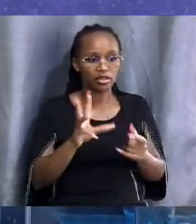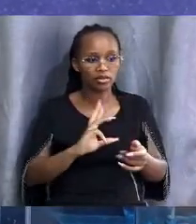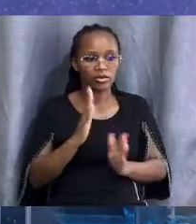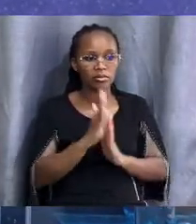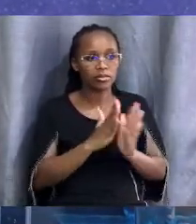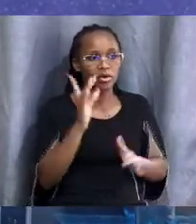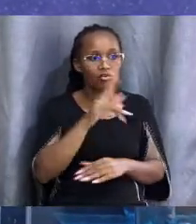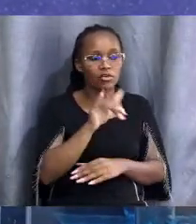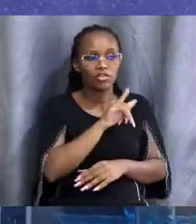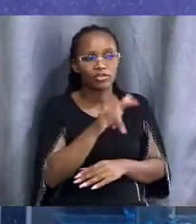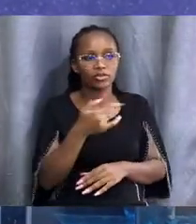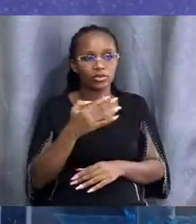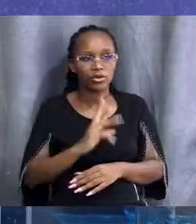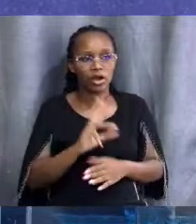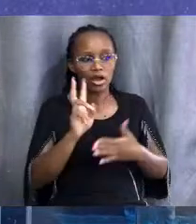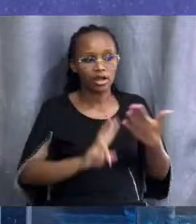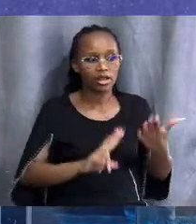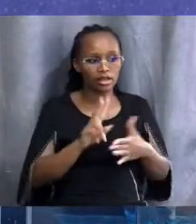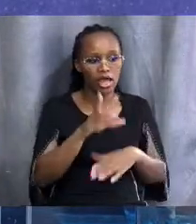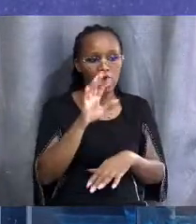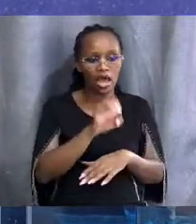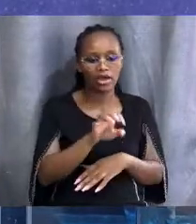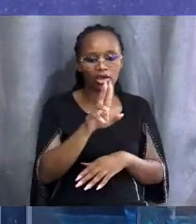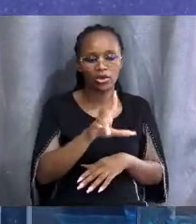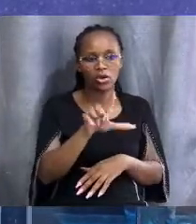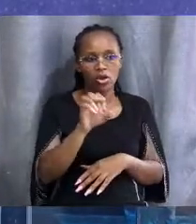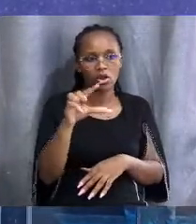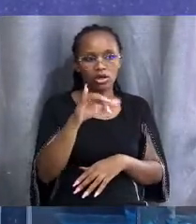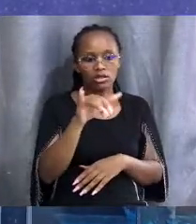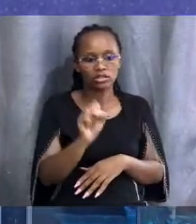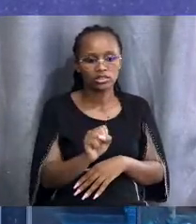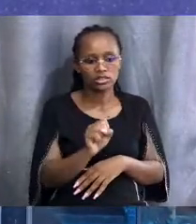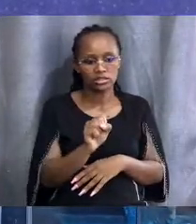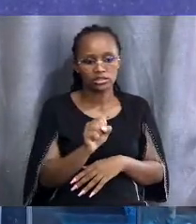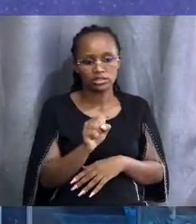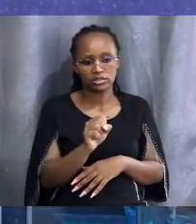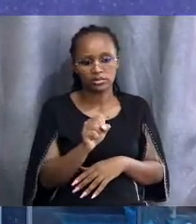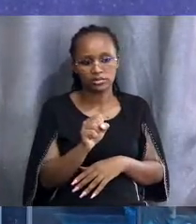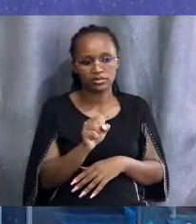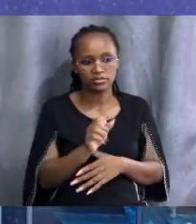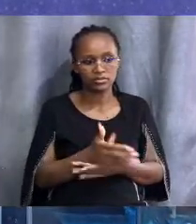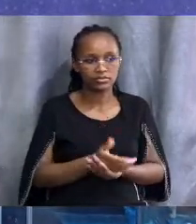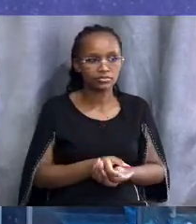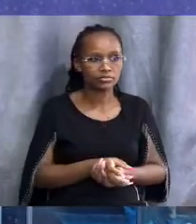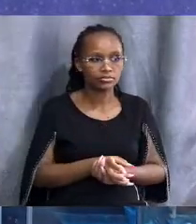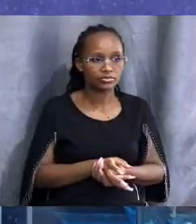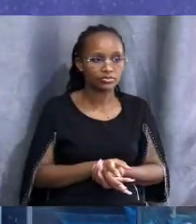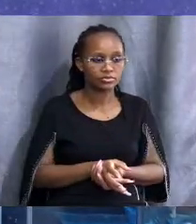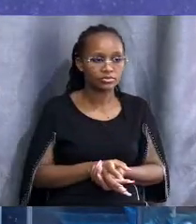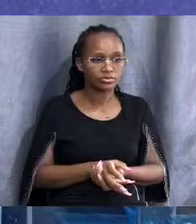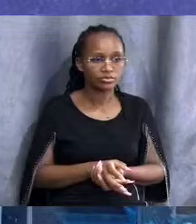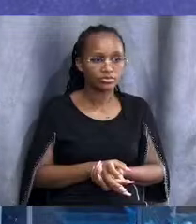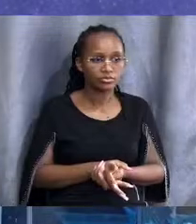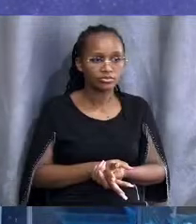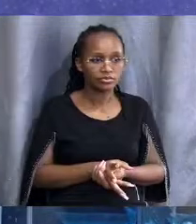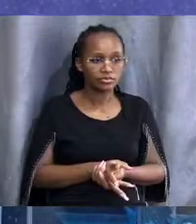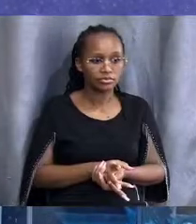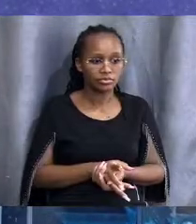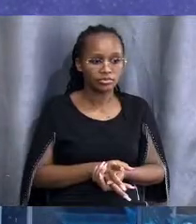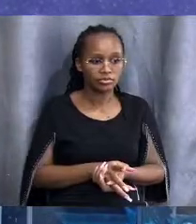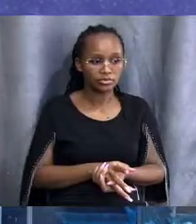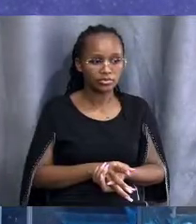tujiandae kwa wale ambao wanatusomea eulogies. eulogies, wale watasoma